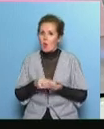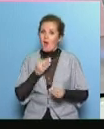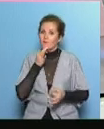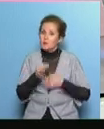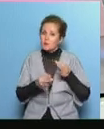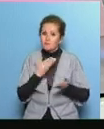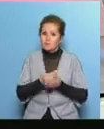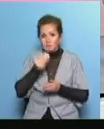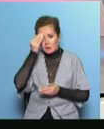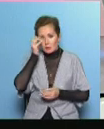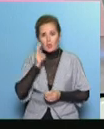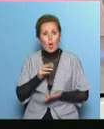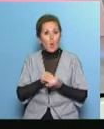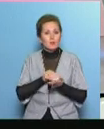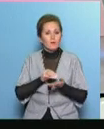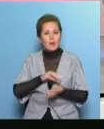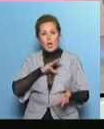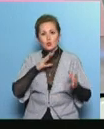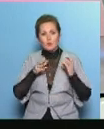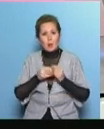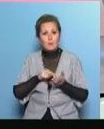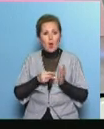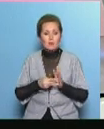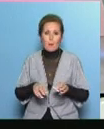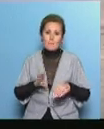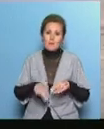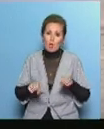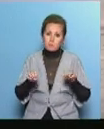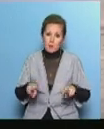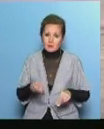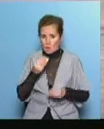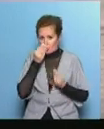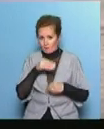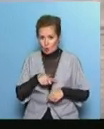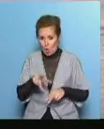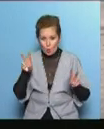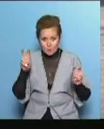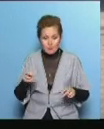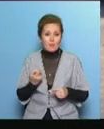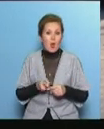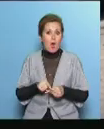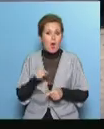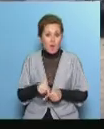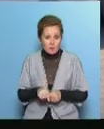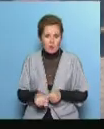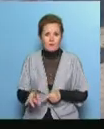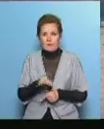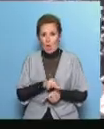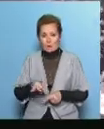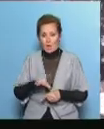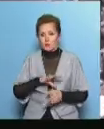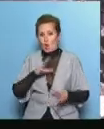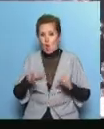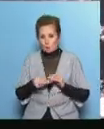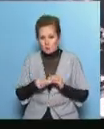мнение, как они оценивают результаты проекта «Безопасные и качественные дороги». Для этого в региональном сообществе, в социальной сети